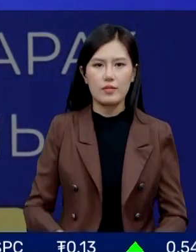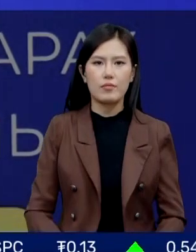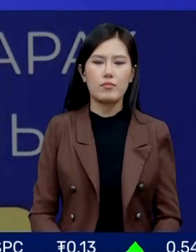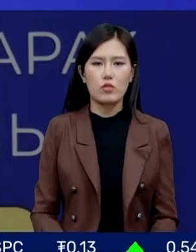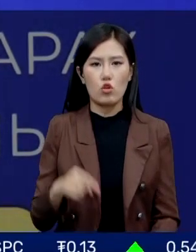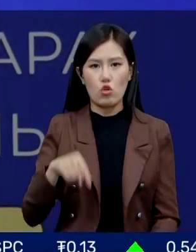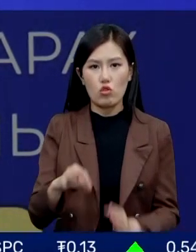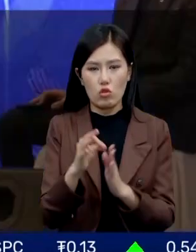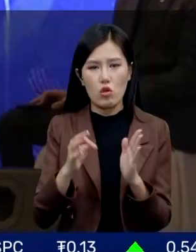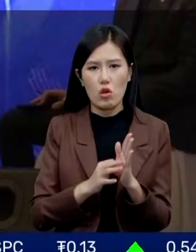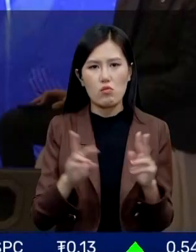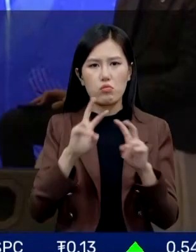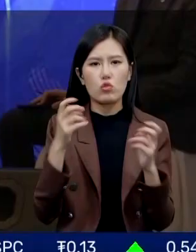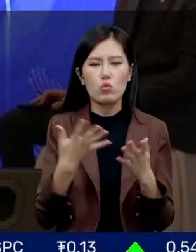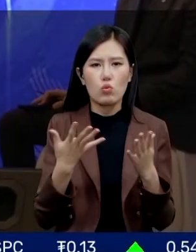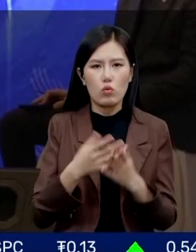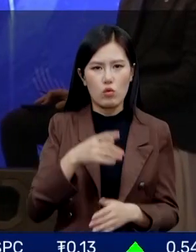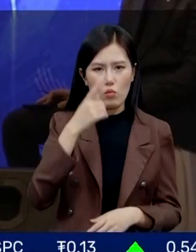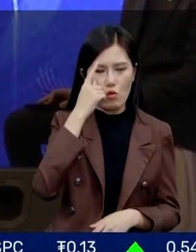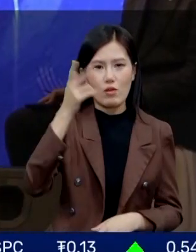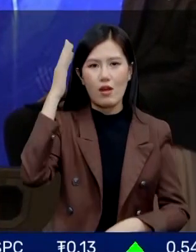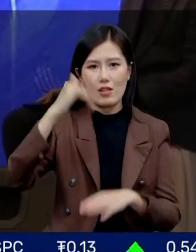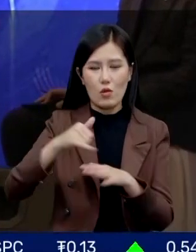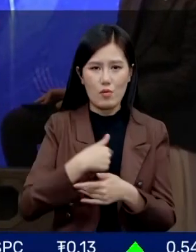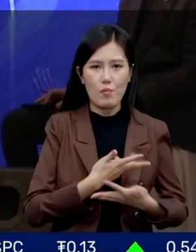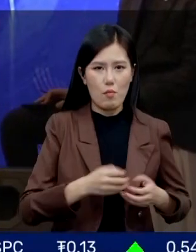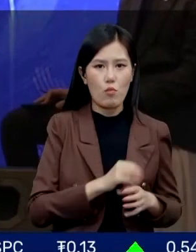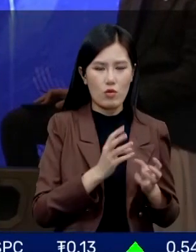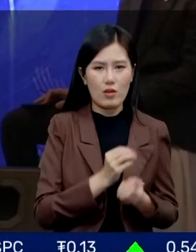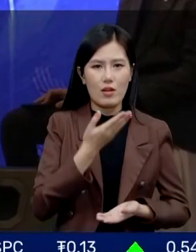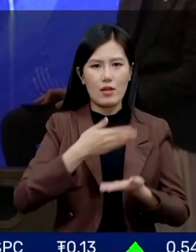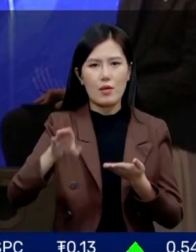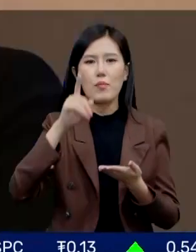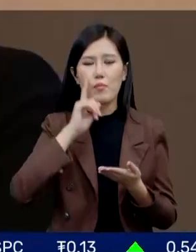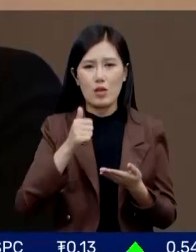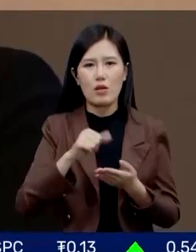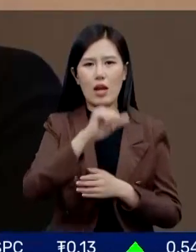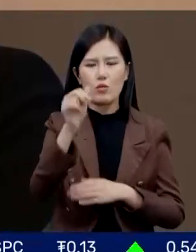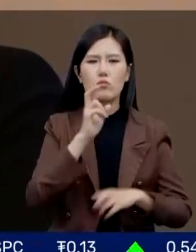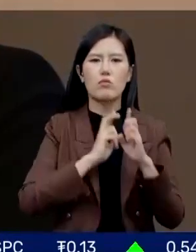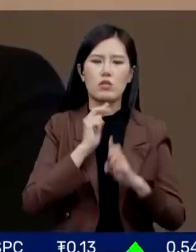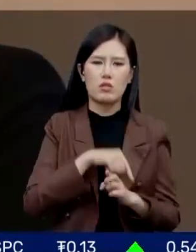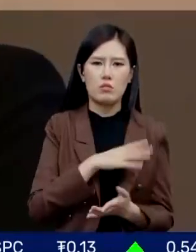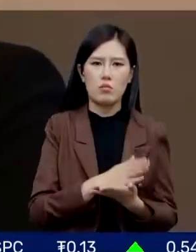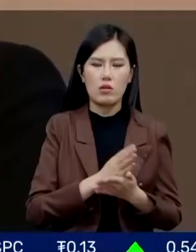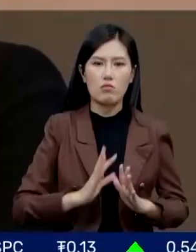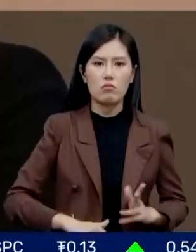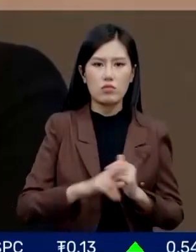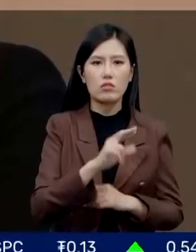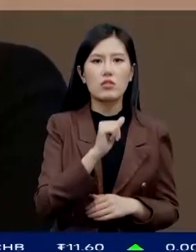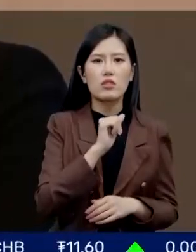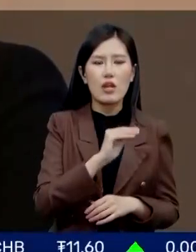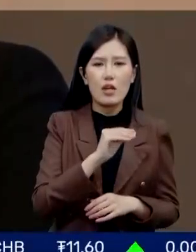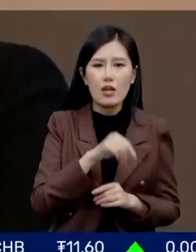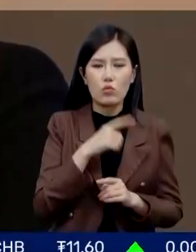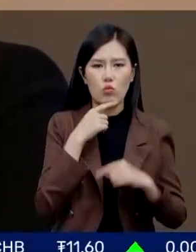Өнөөдөр хилцүүлгээр экспортын боломжийг нэмэгдүүлэхэд аж ахуйн нэгжүүдэд тулгамдаж байгаа ямар асуудал байна? За үүнийг хэрхэн шийдэж болох талаар шийдлийг